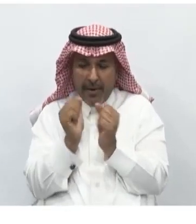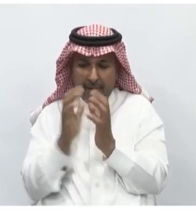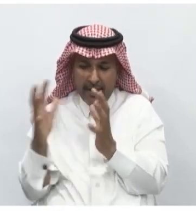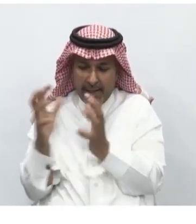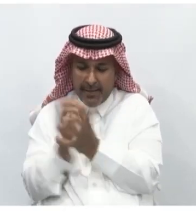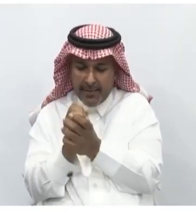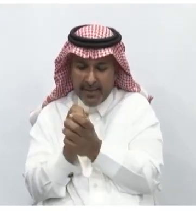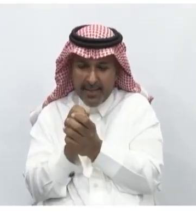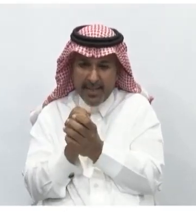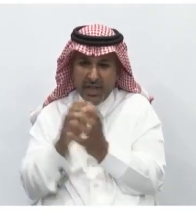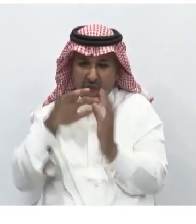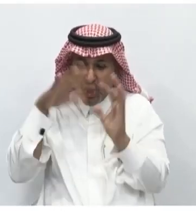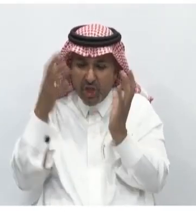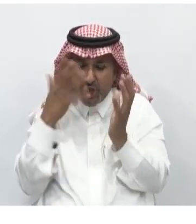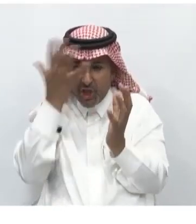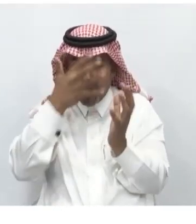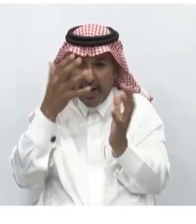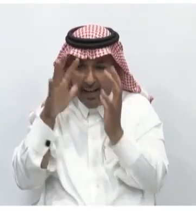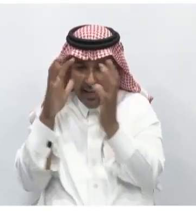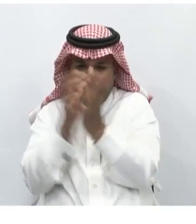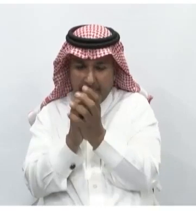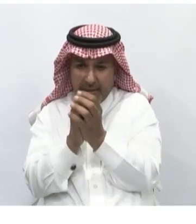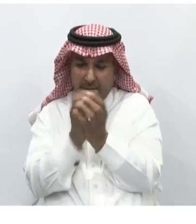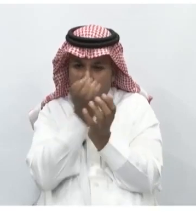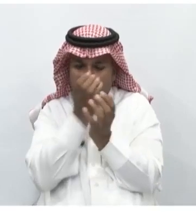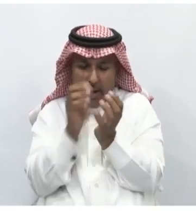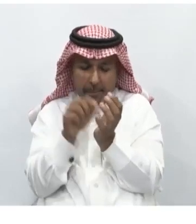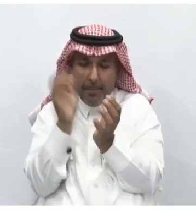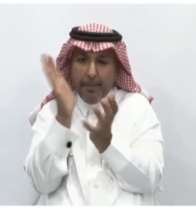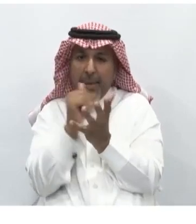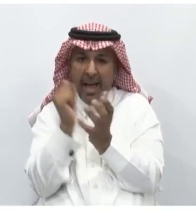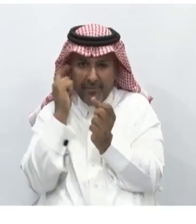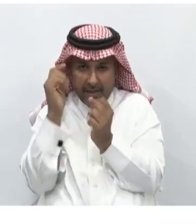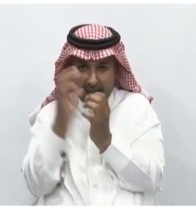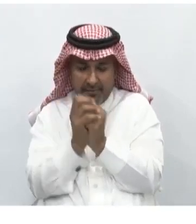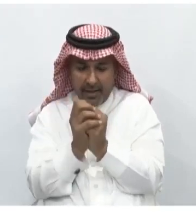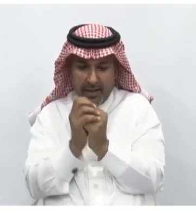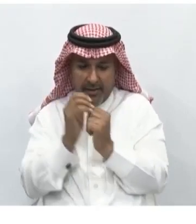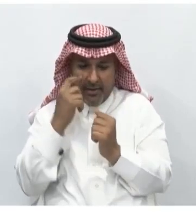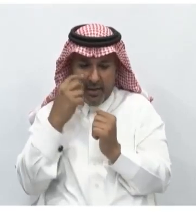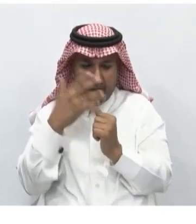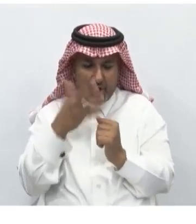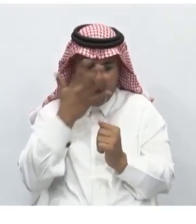وهذا هو شكل كبريتات ولونه كبريتات الكالسيوم.